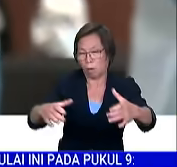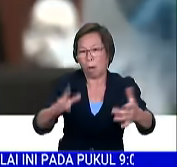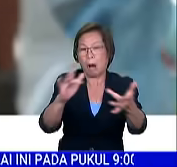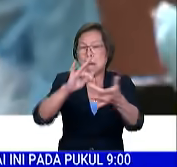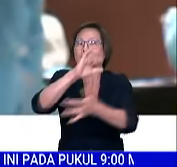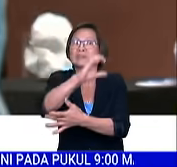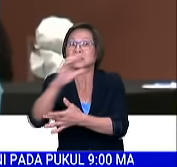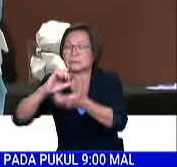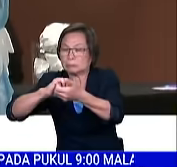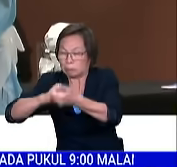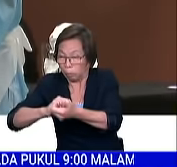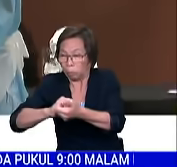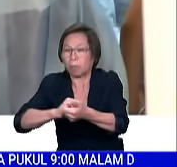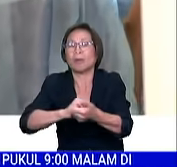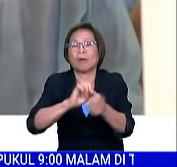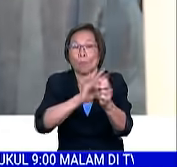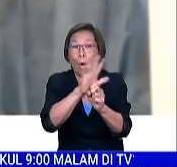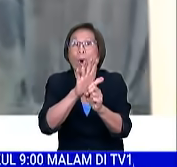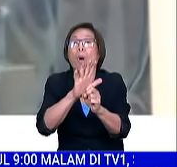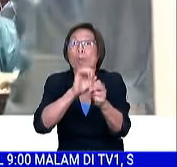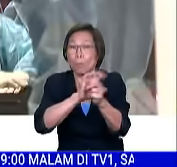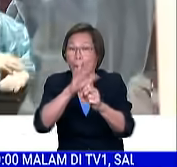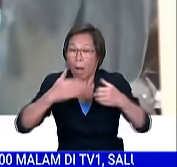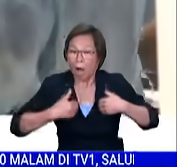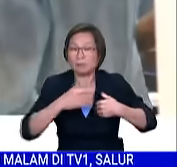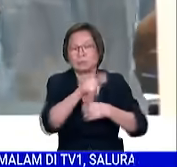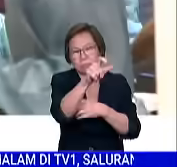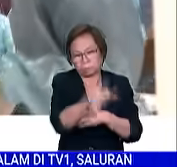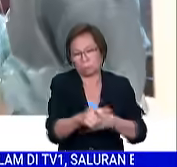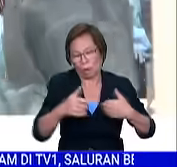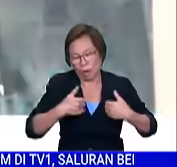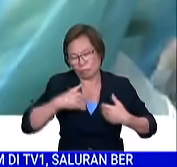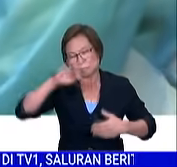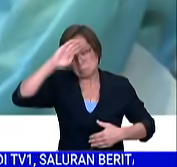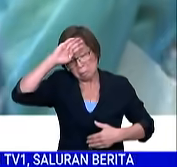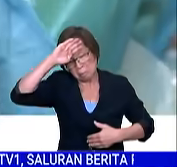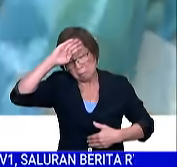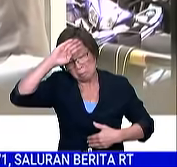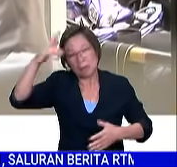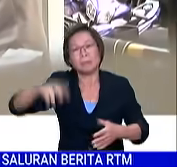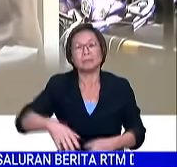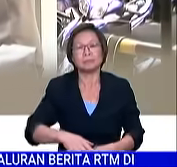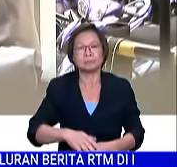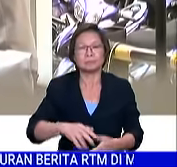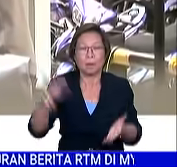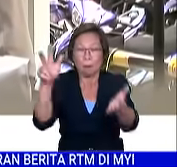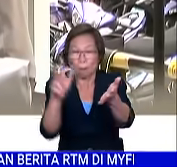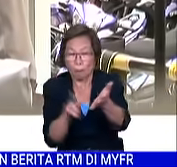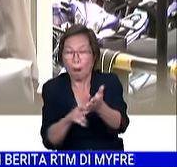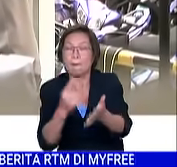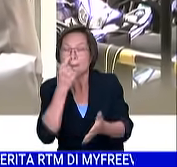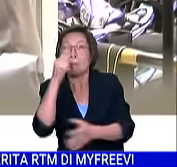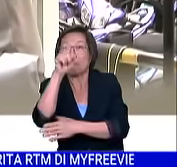kontak rapat kes positif dan individu yang bergejala. Daripada sebahagian keputusan calitan yang telah